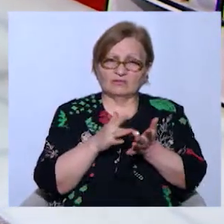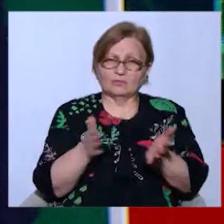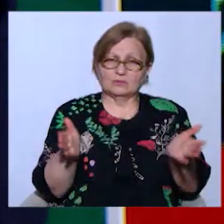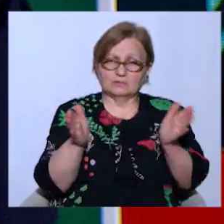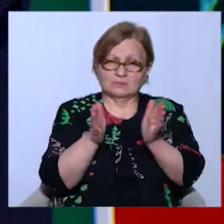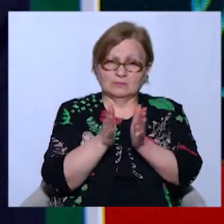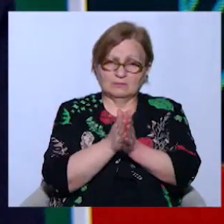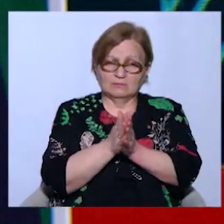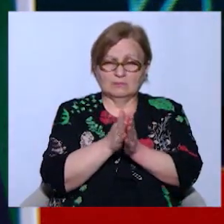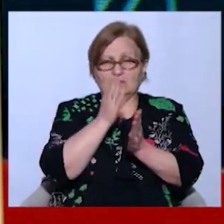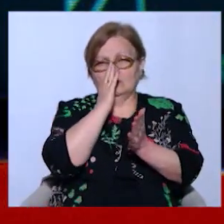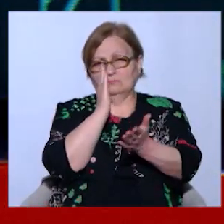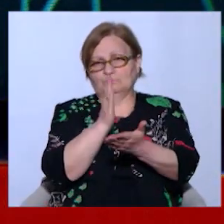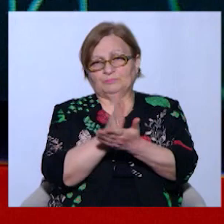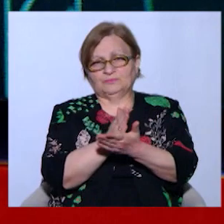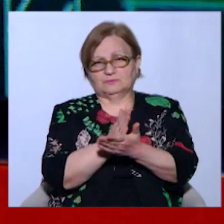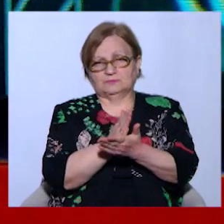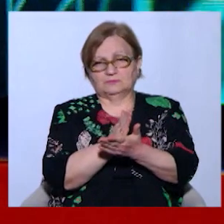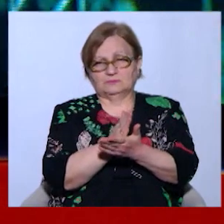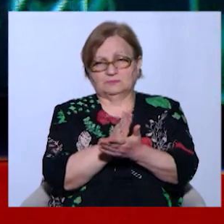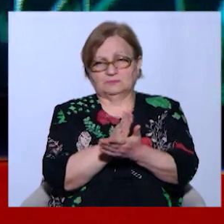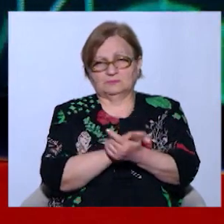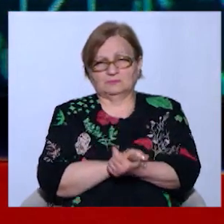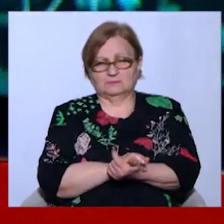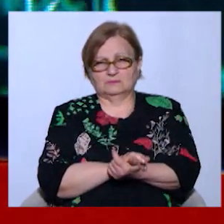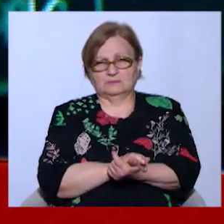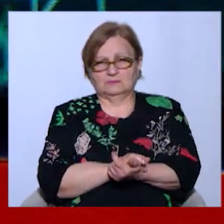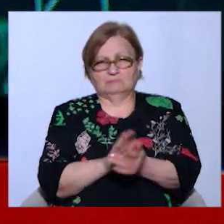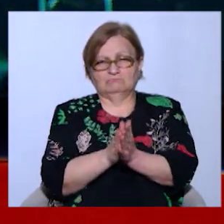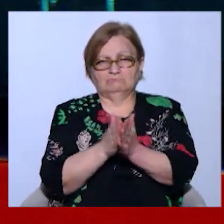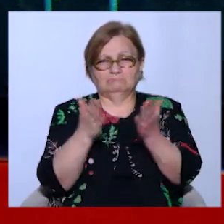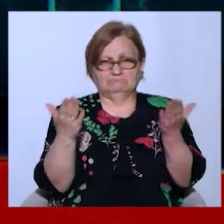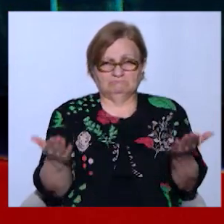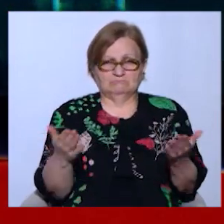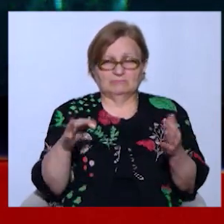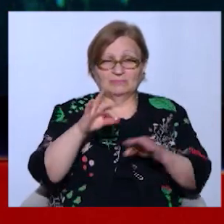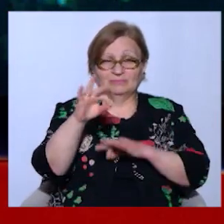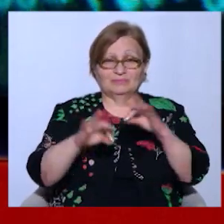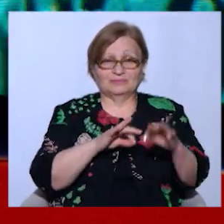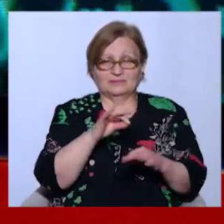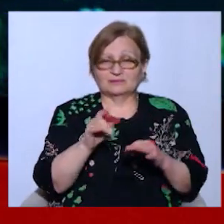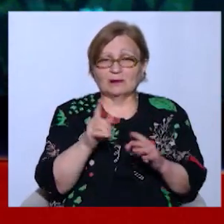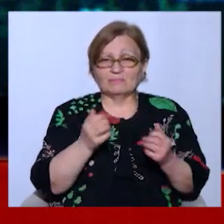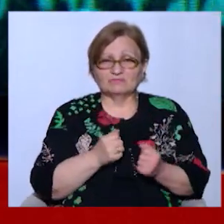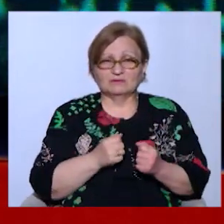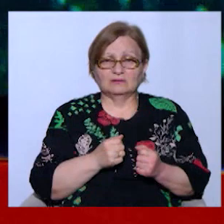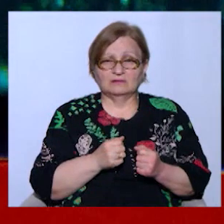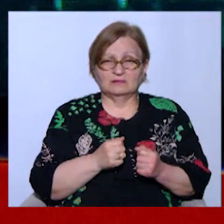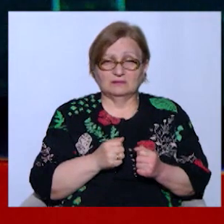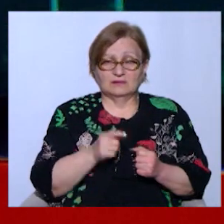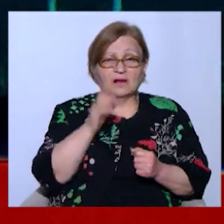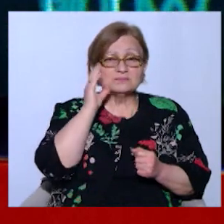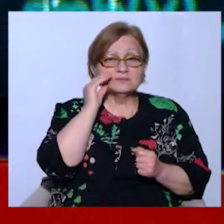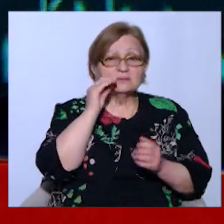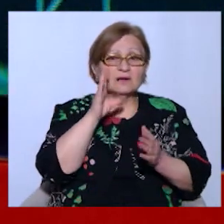აი პირდაპირო შევხედოთ, რომ გავშალე მე ეს ნახაზი, რომ გავშალე ნახაზი რა მივიღე, აი სადაც